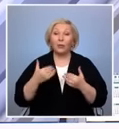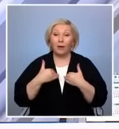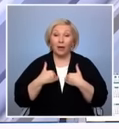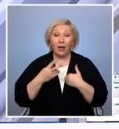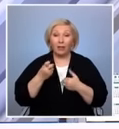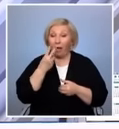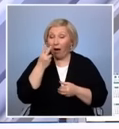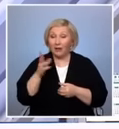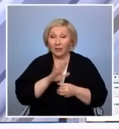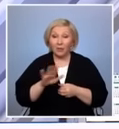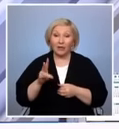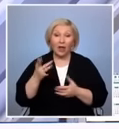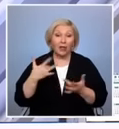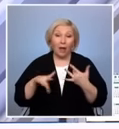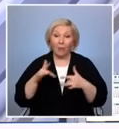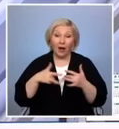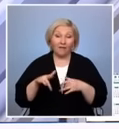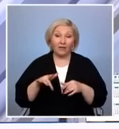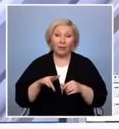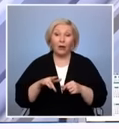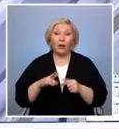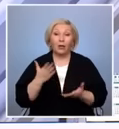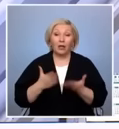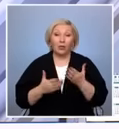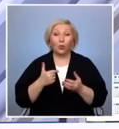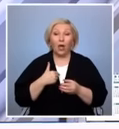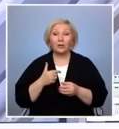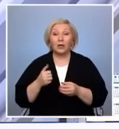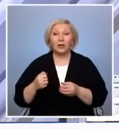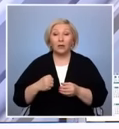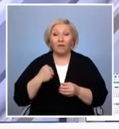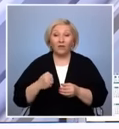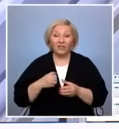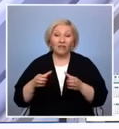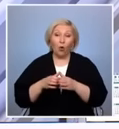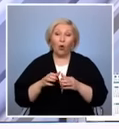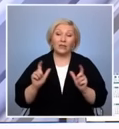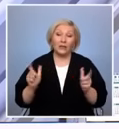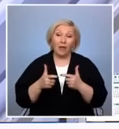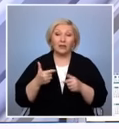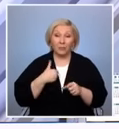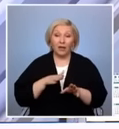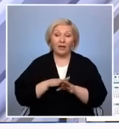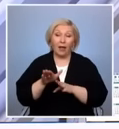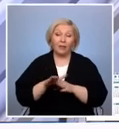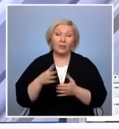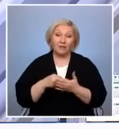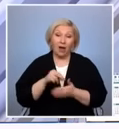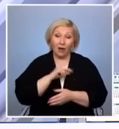Вы посмотрите, какой рейтинг у Путина». В этот момент все посмотрели на потолок. «Соперников у Путина